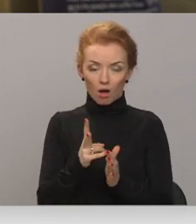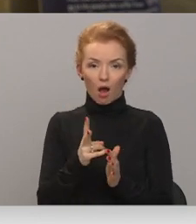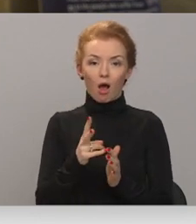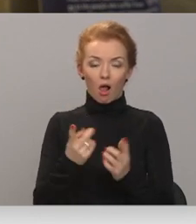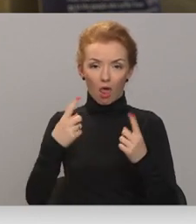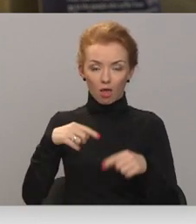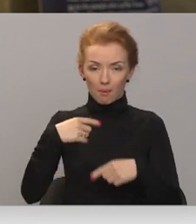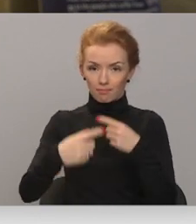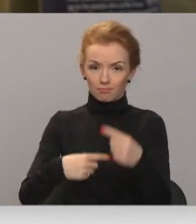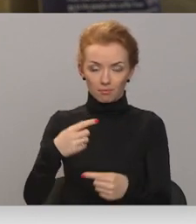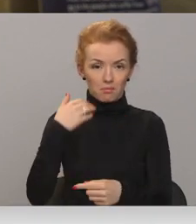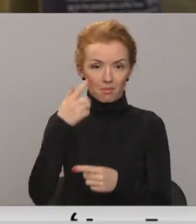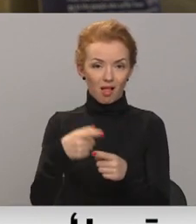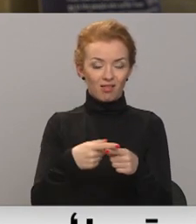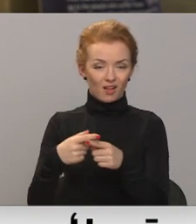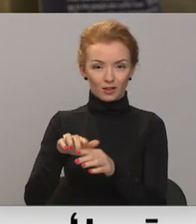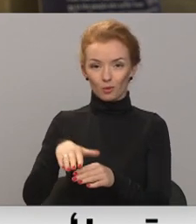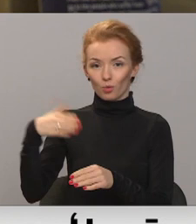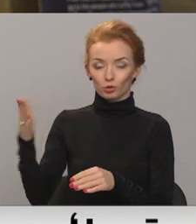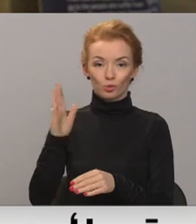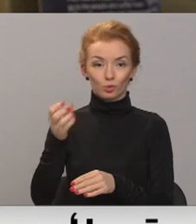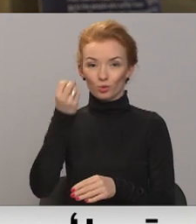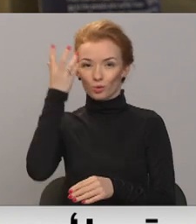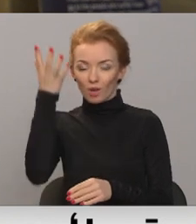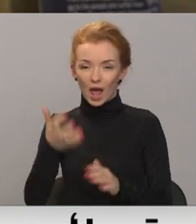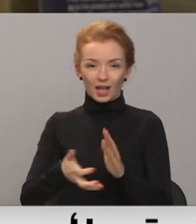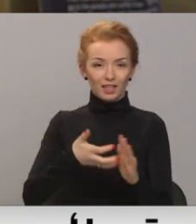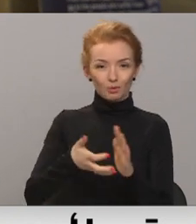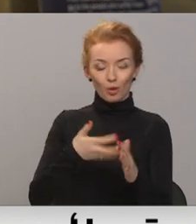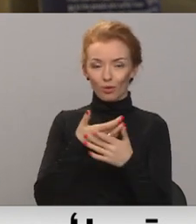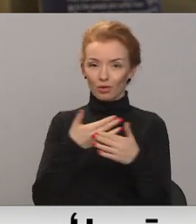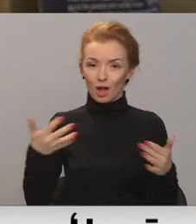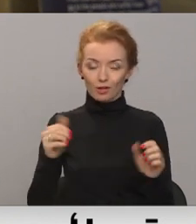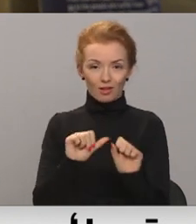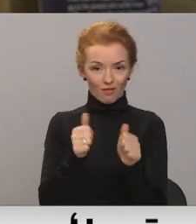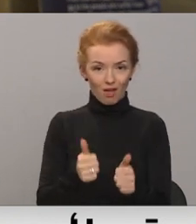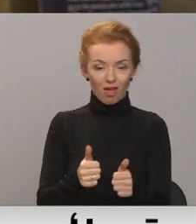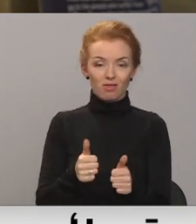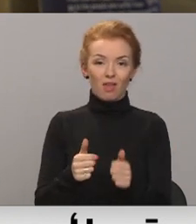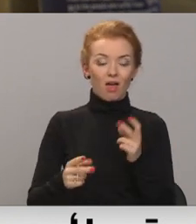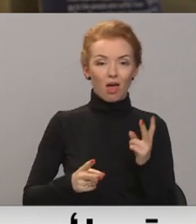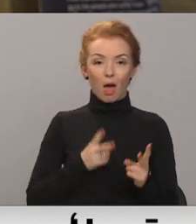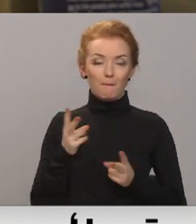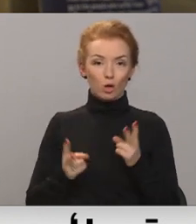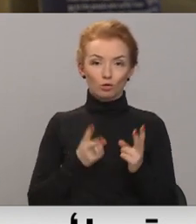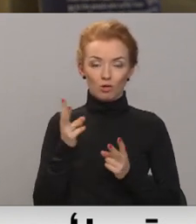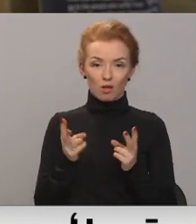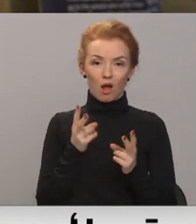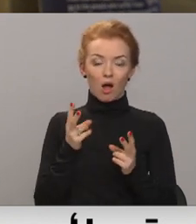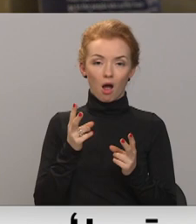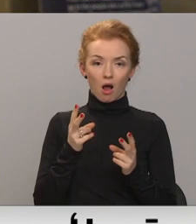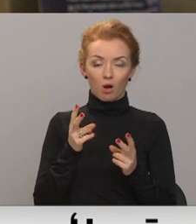ejot, Baltkrievijas puse būs gudrāk izmantot dažāda veida emocionālas bildes,